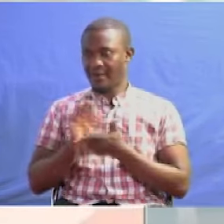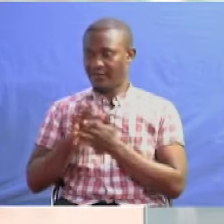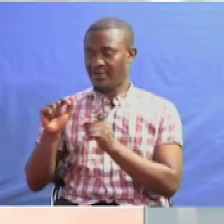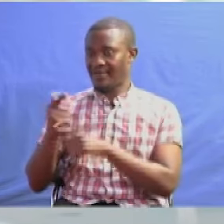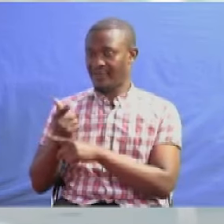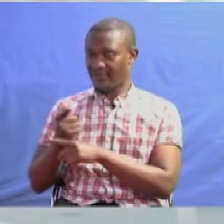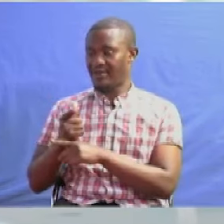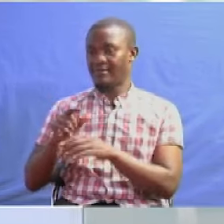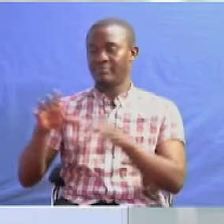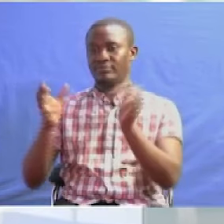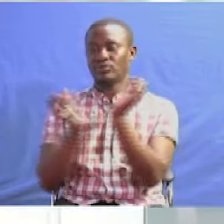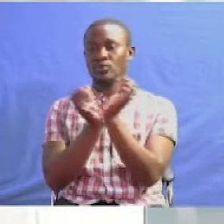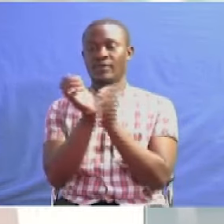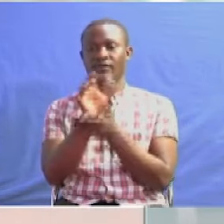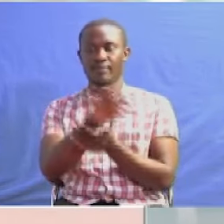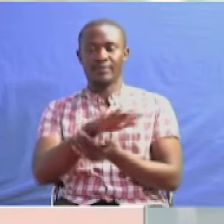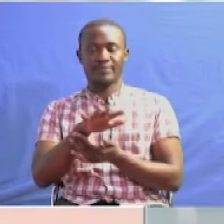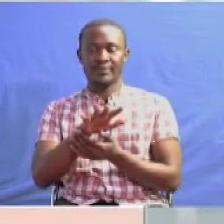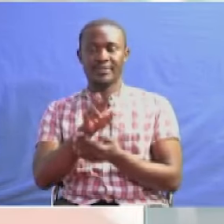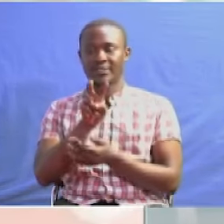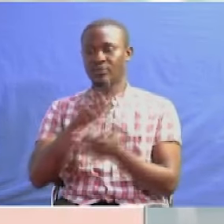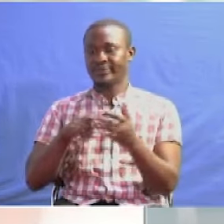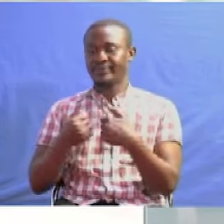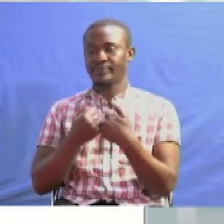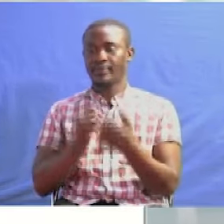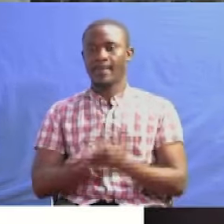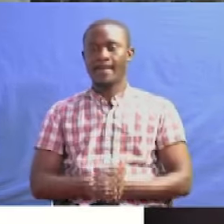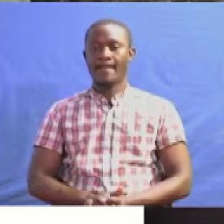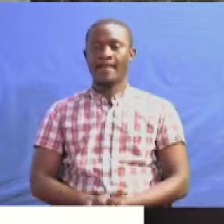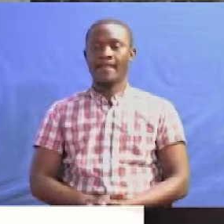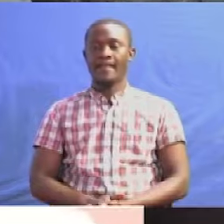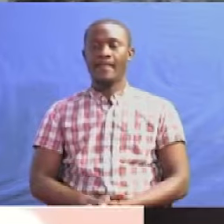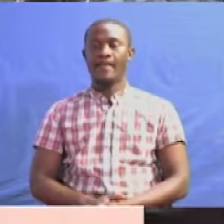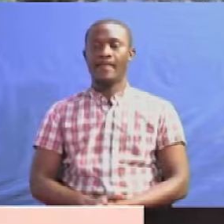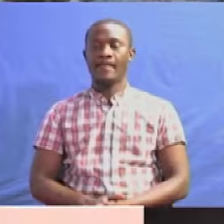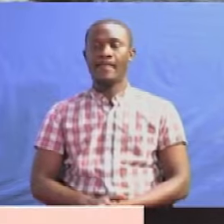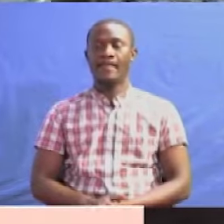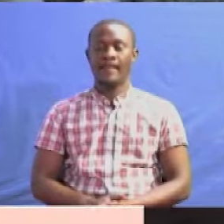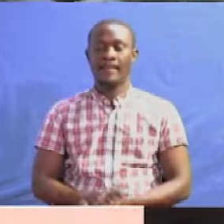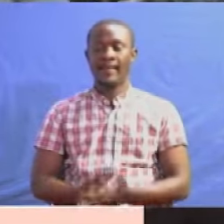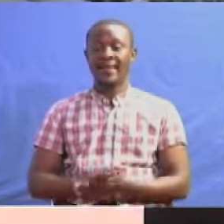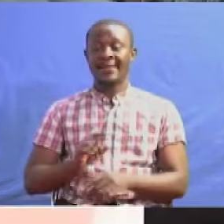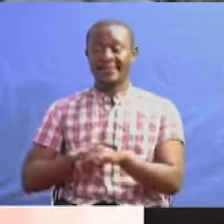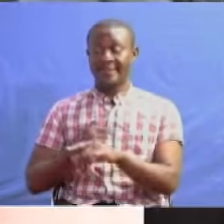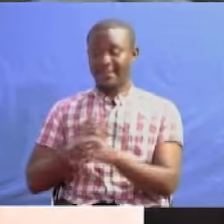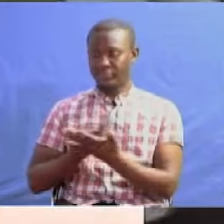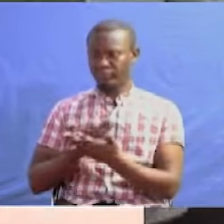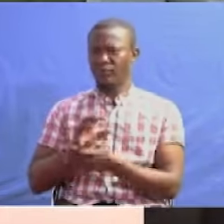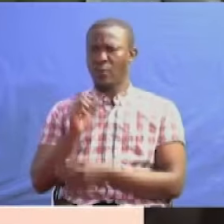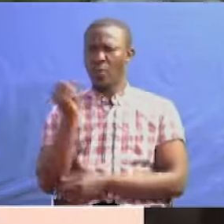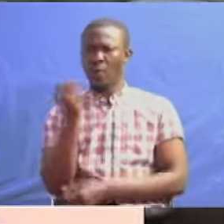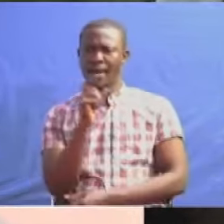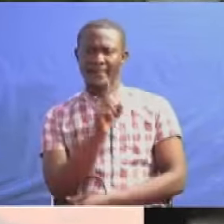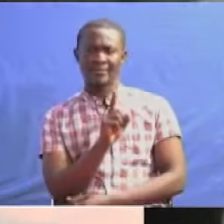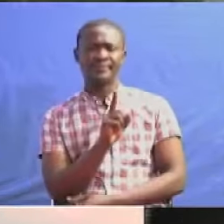tofauti za kijiografia. Joylin Akware na maelezo zaidi. Chini ya muda usiozidi mwezi